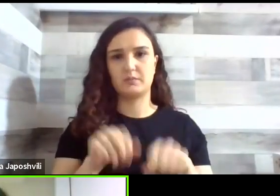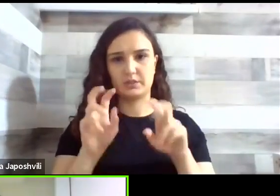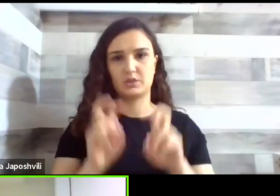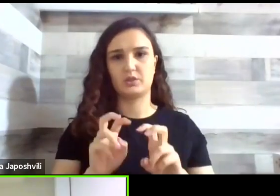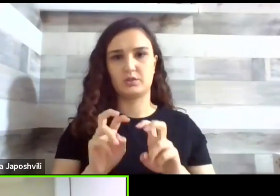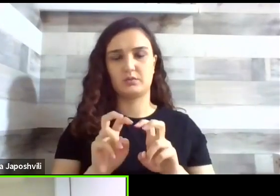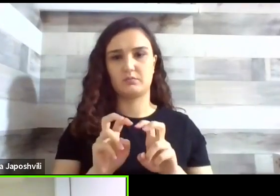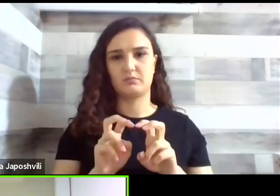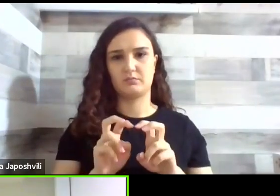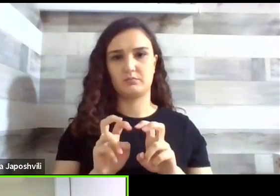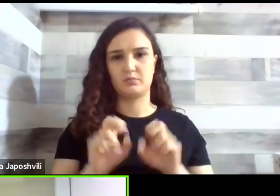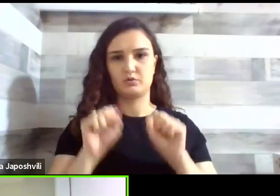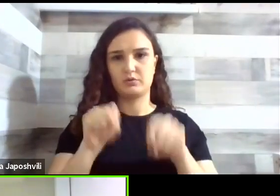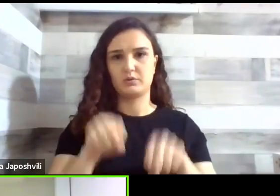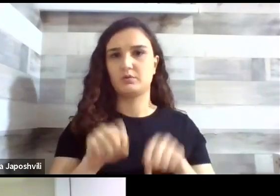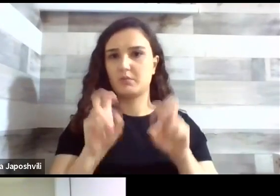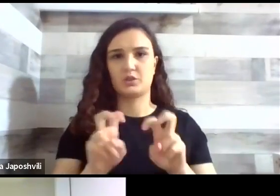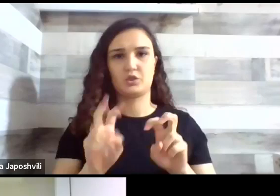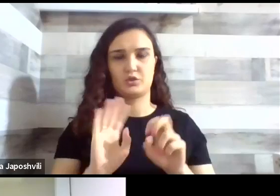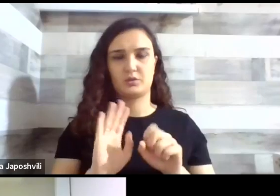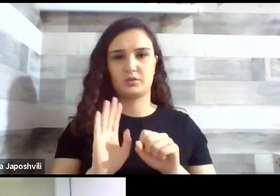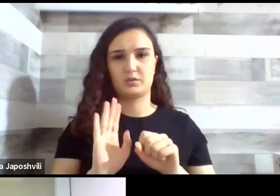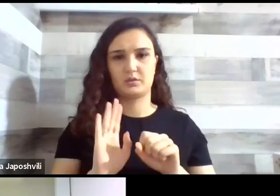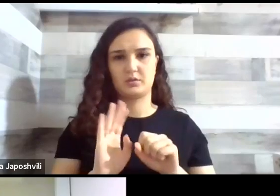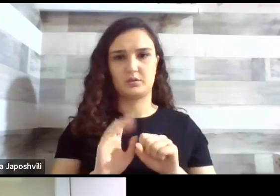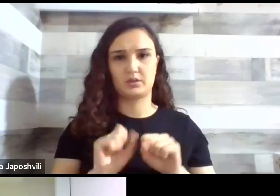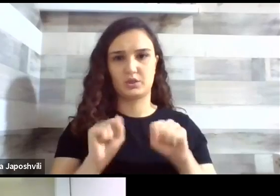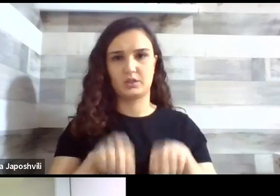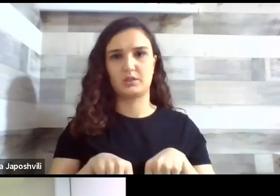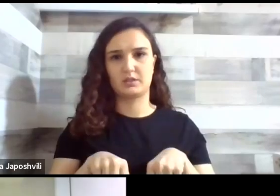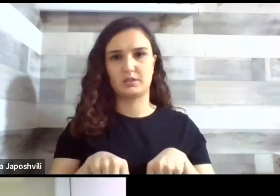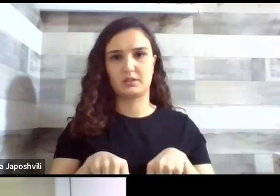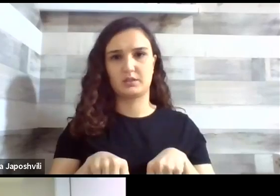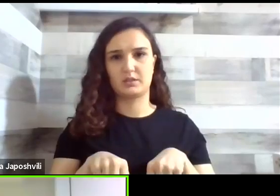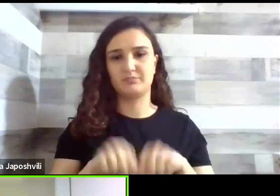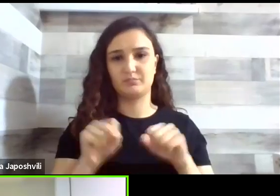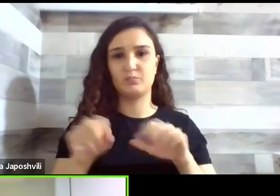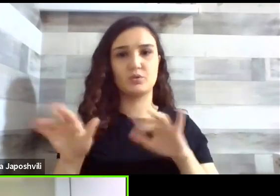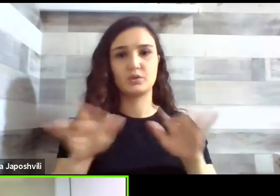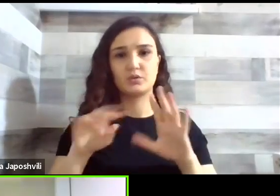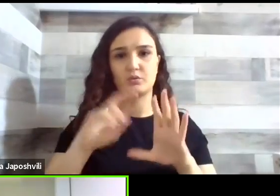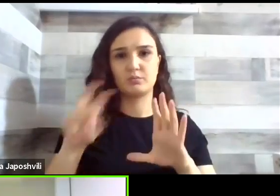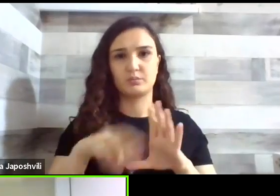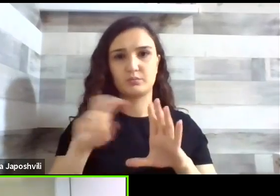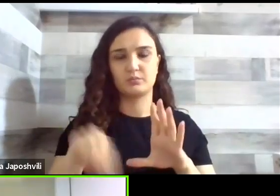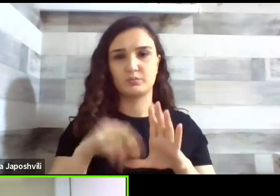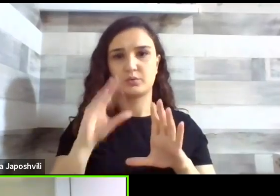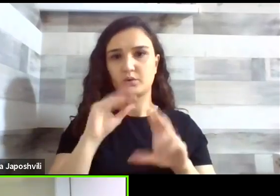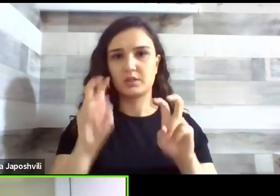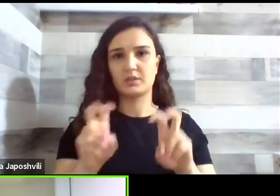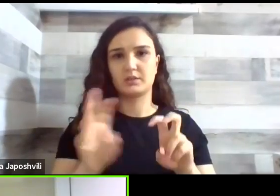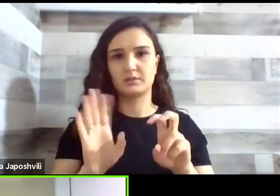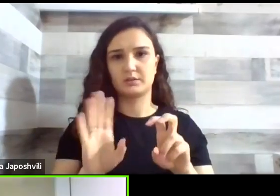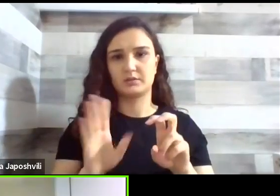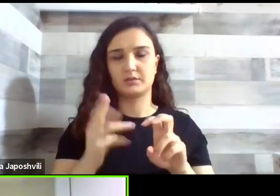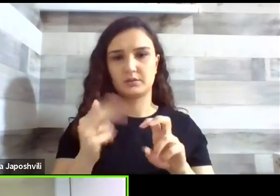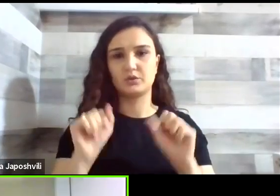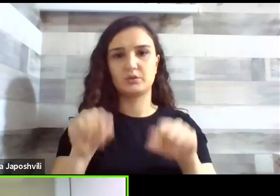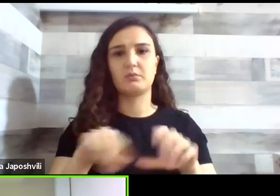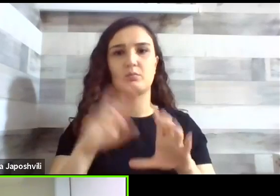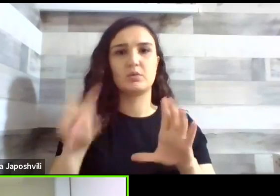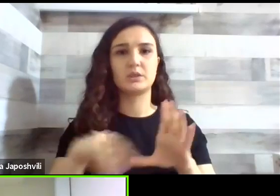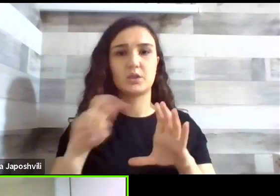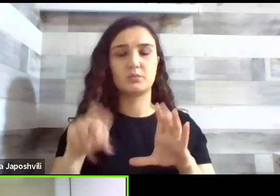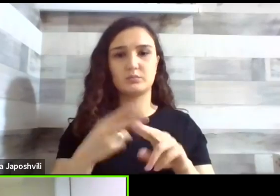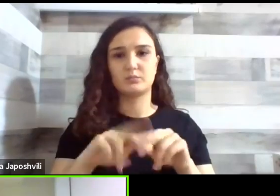იჯდეს შეიძლება არ იჯდეს შეიძლება მოძრაობდეს როცა არზის ხო შეიძლება მოძრაობდეს